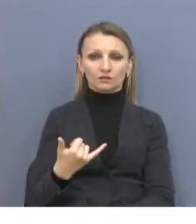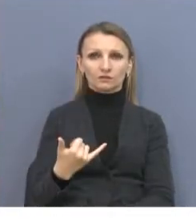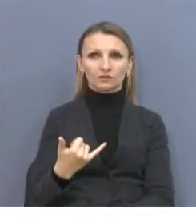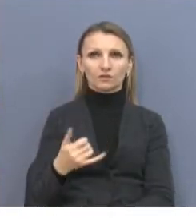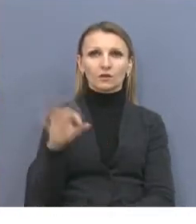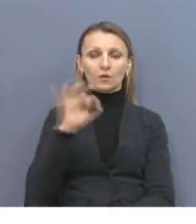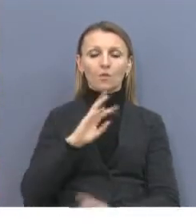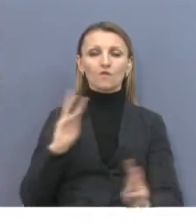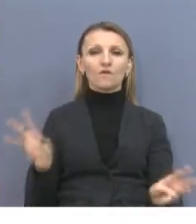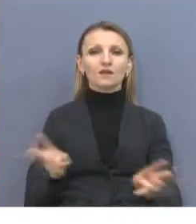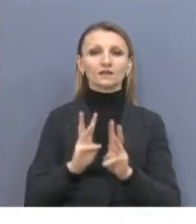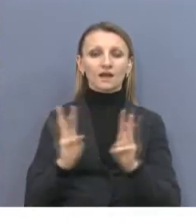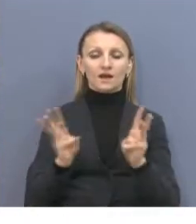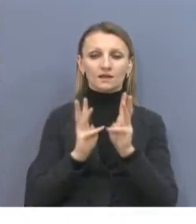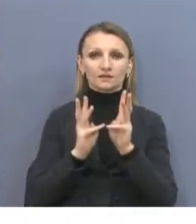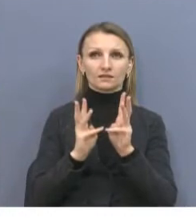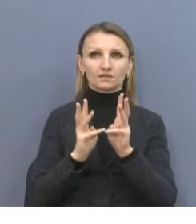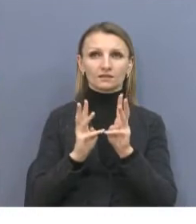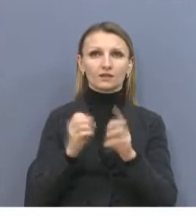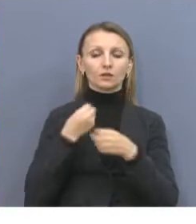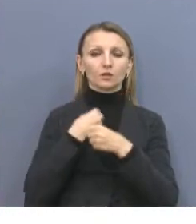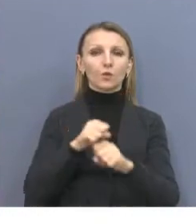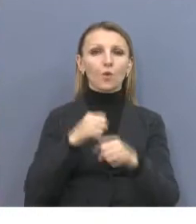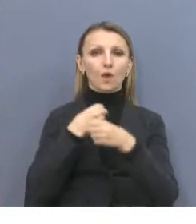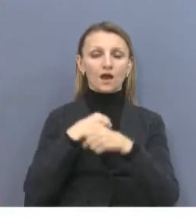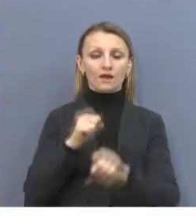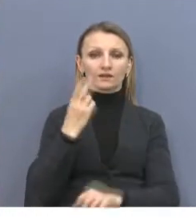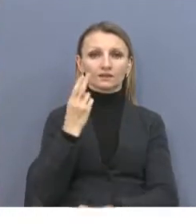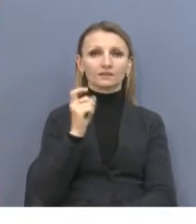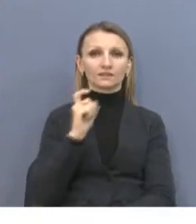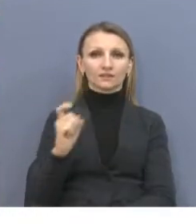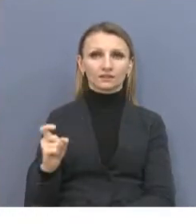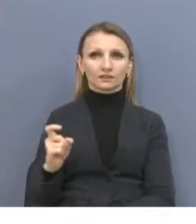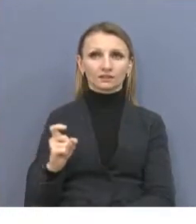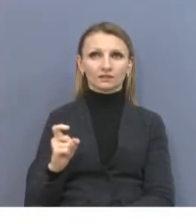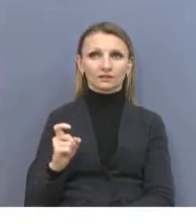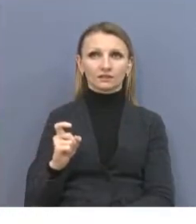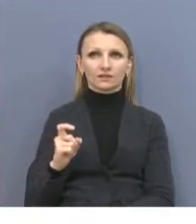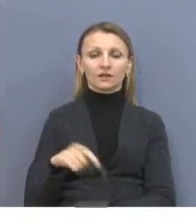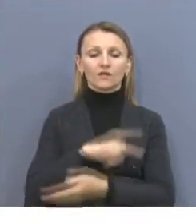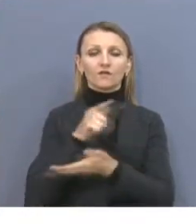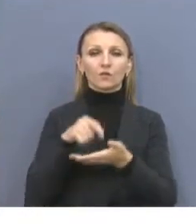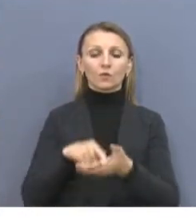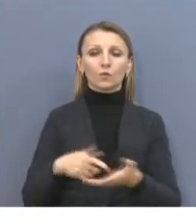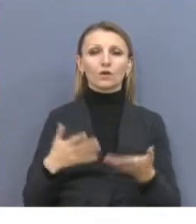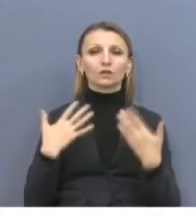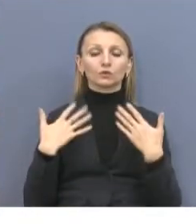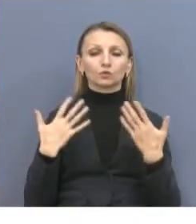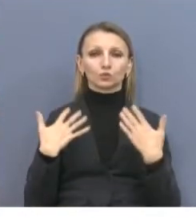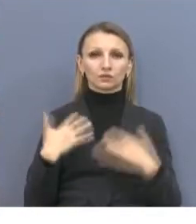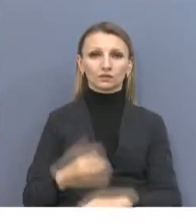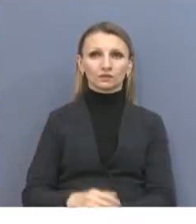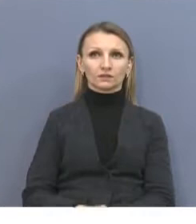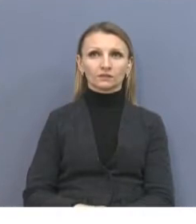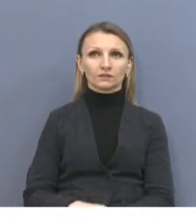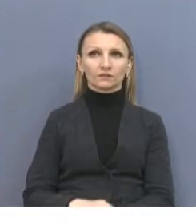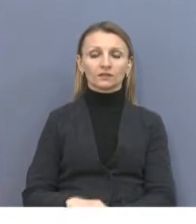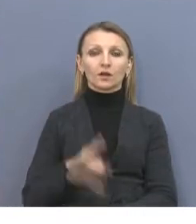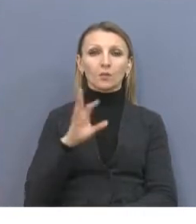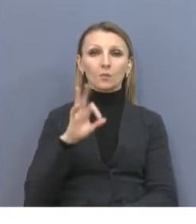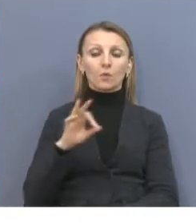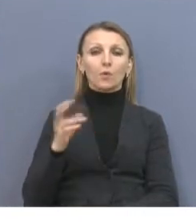О возгорании столярного цеха, расположенного в городе Щучинск, улица Верхняя. По прибытии на